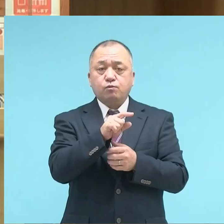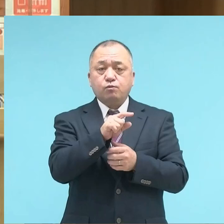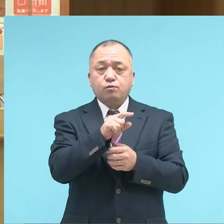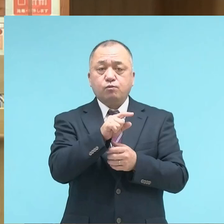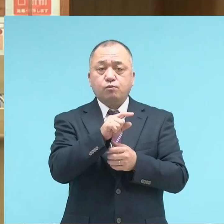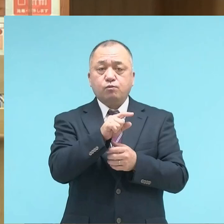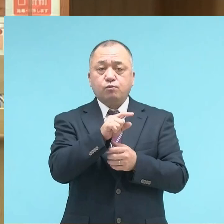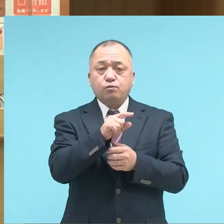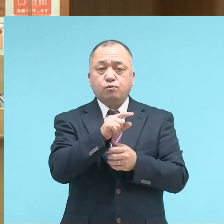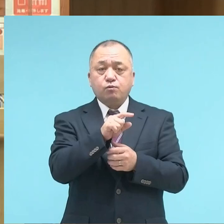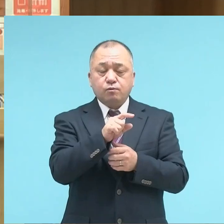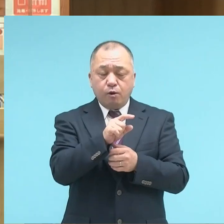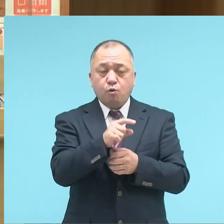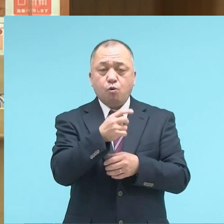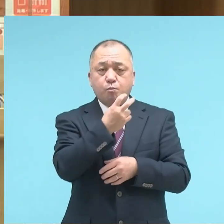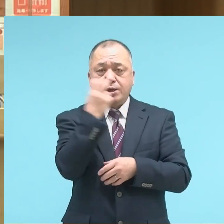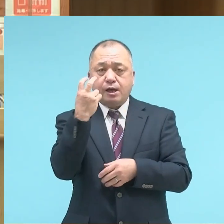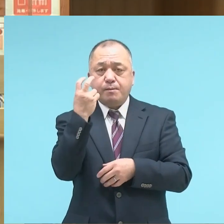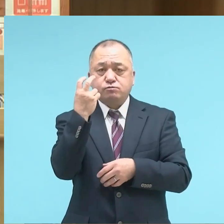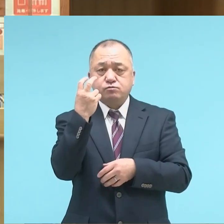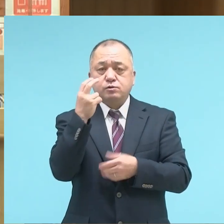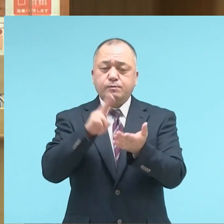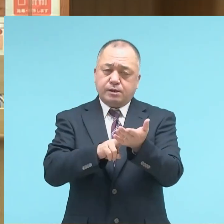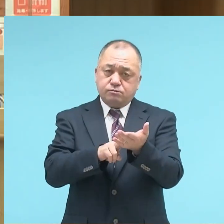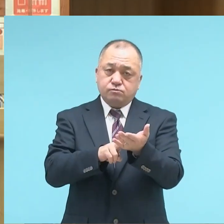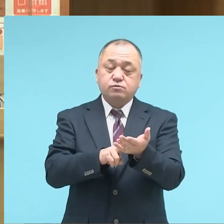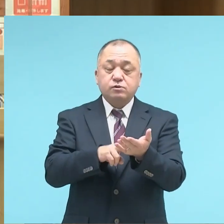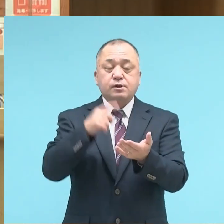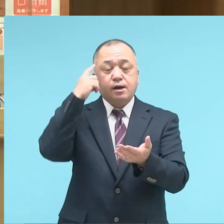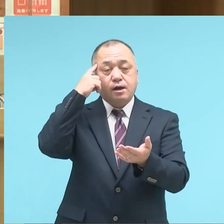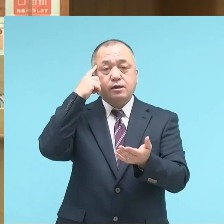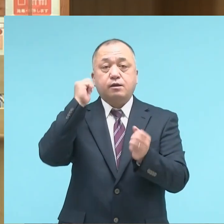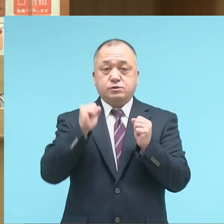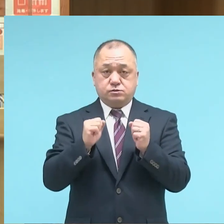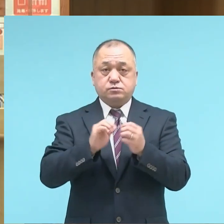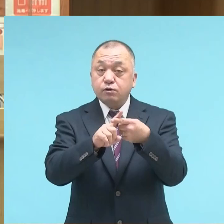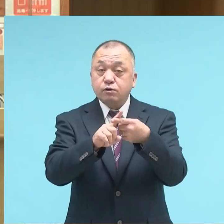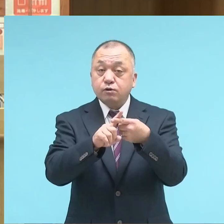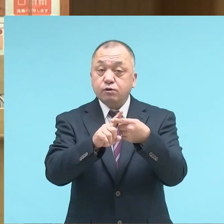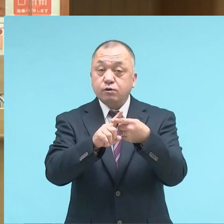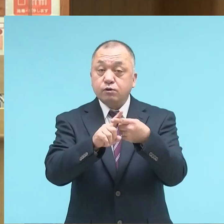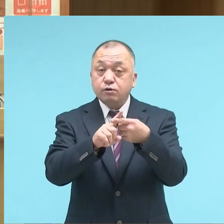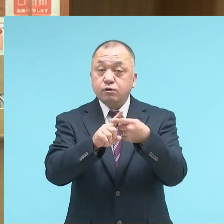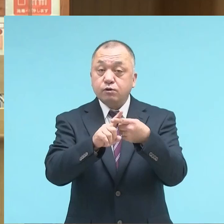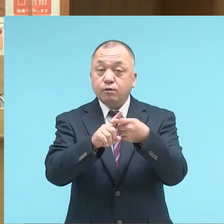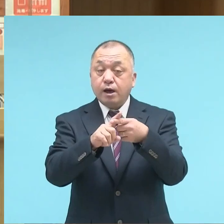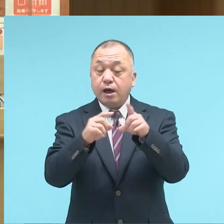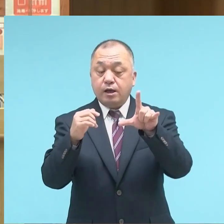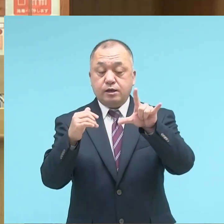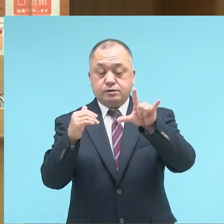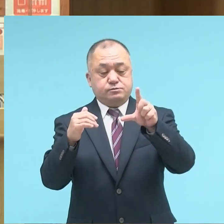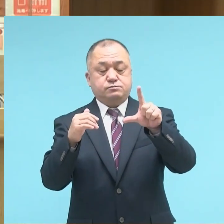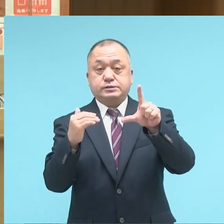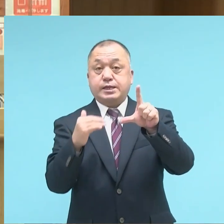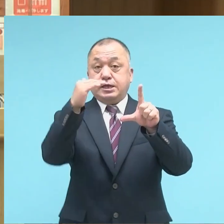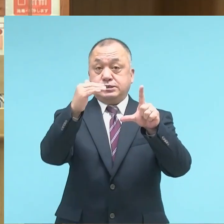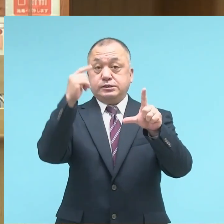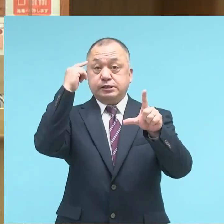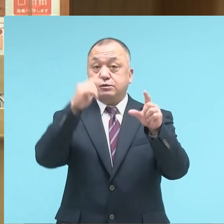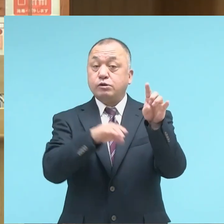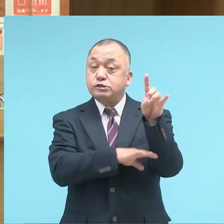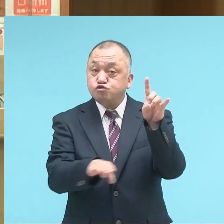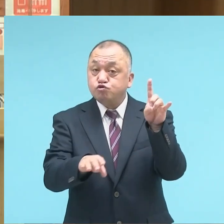効果をですね、見極めていくという形になろうかと思います。 基本的にはステージの引き上げの基準であったりとか、